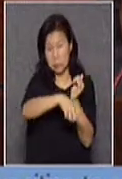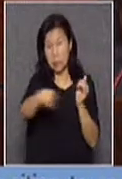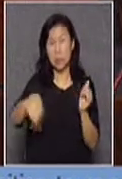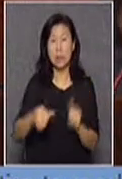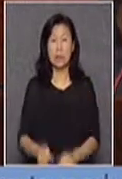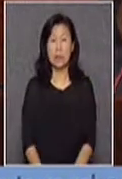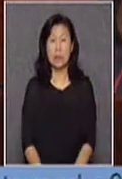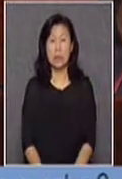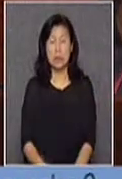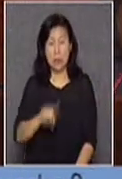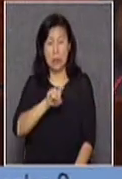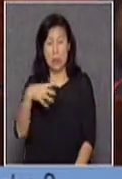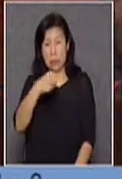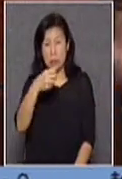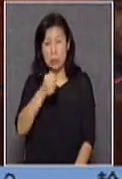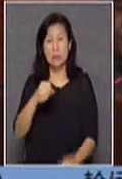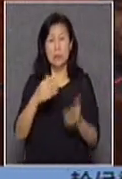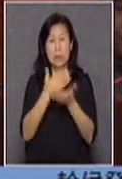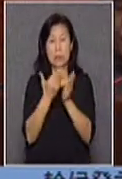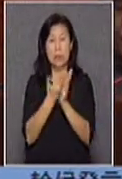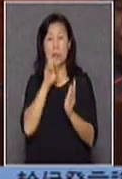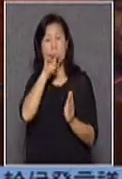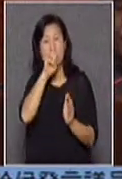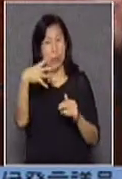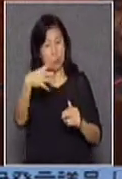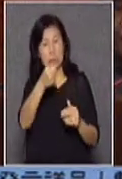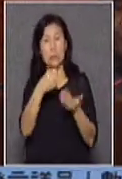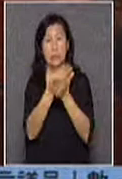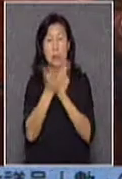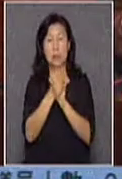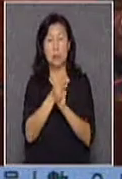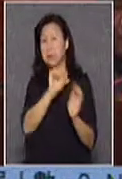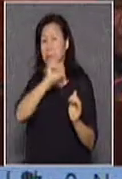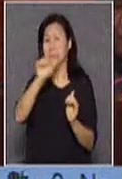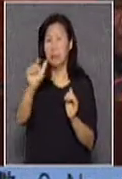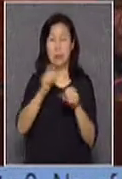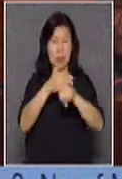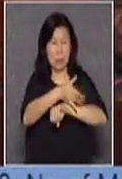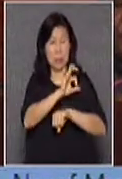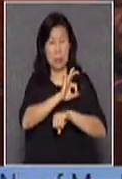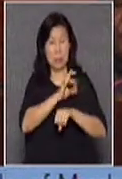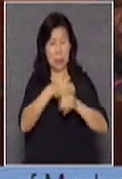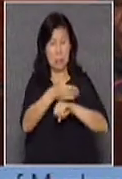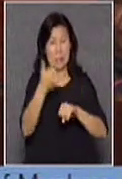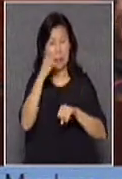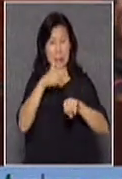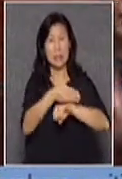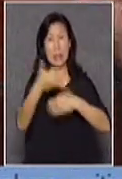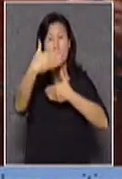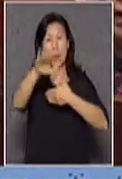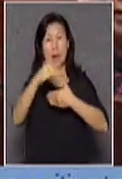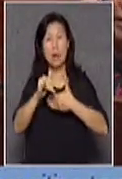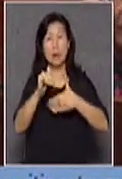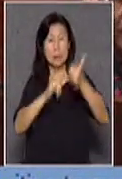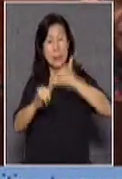係話事權或者個話語權咧，係強過曬全個新界其他嘅原居民嘅組織。咁所以